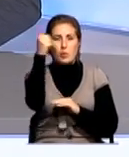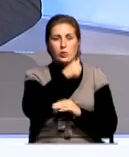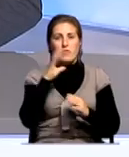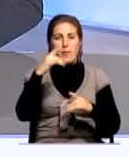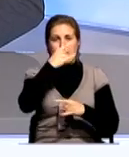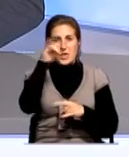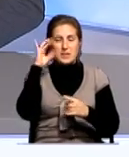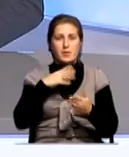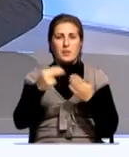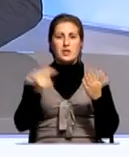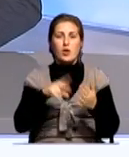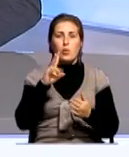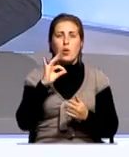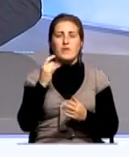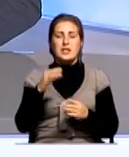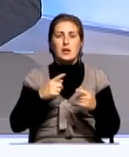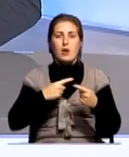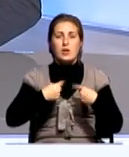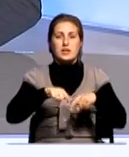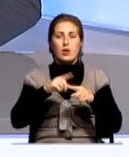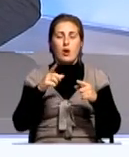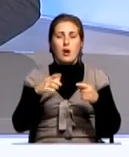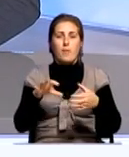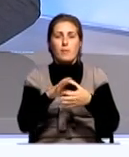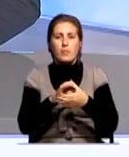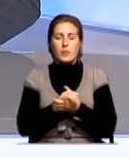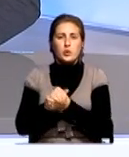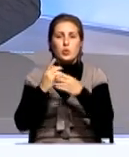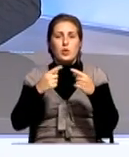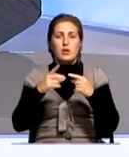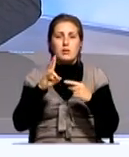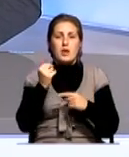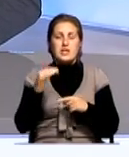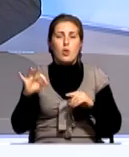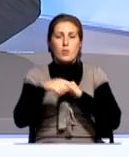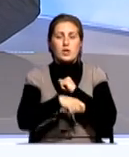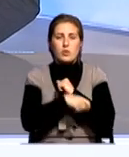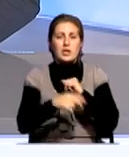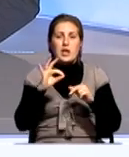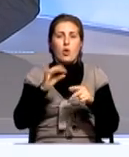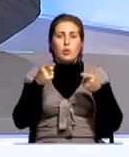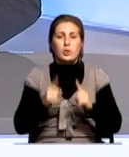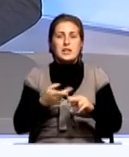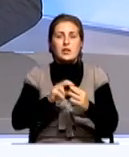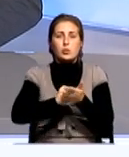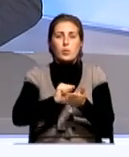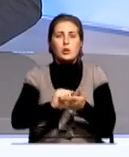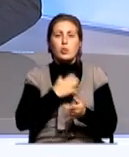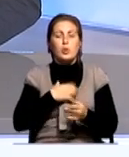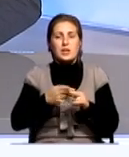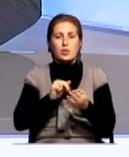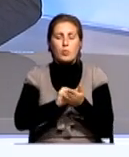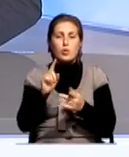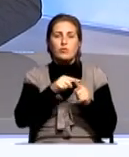подписана конвенция организации Объединённых Наций по противодействию коррупции и об актуальности этого документа говорит толь что в течение 3х